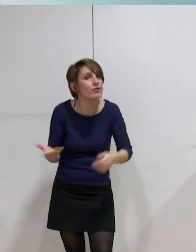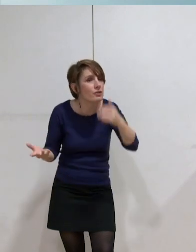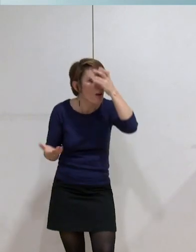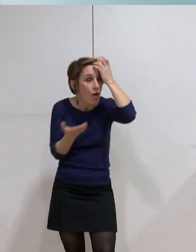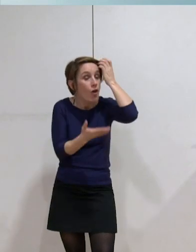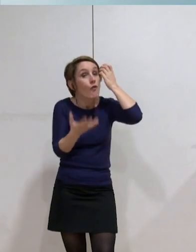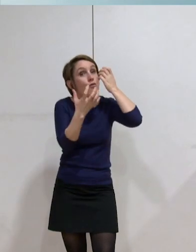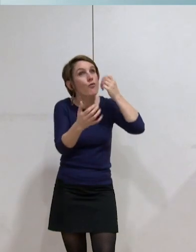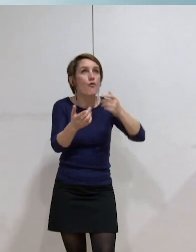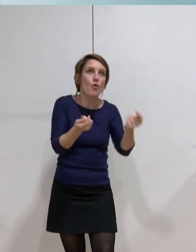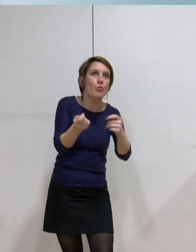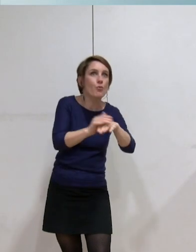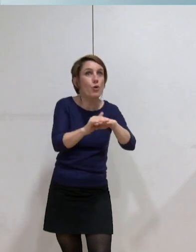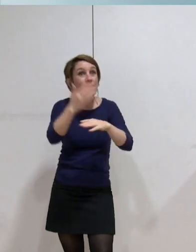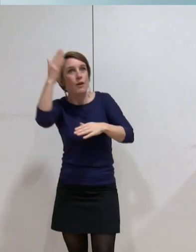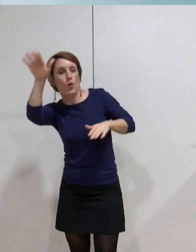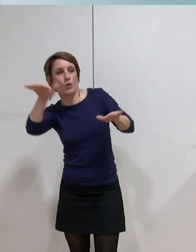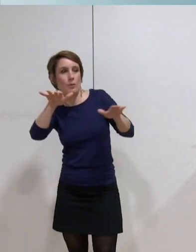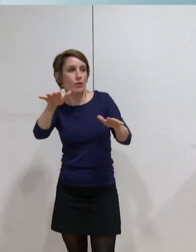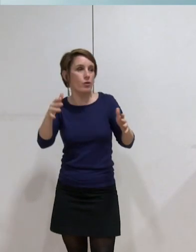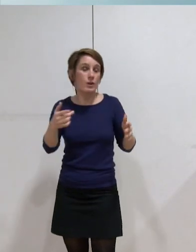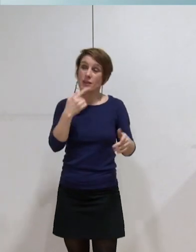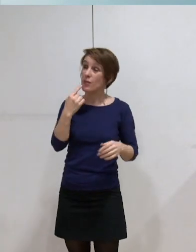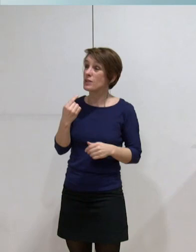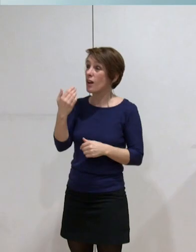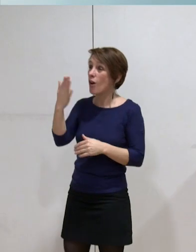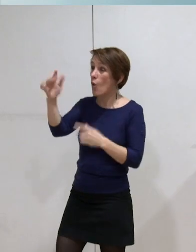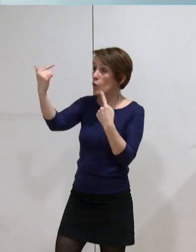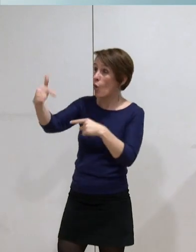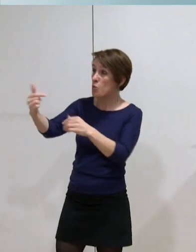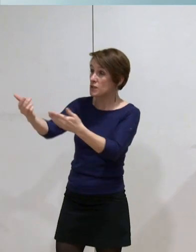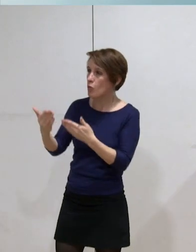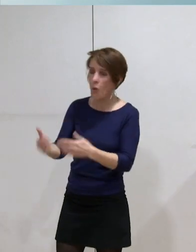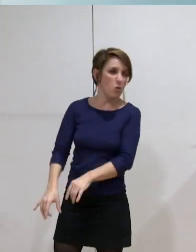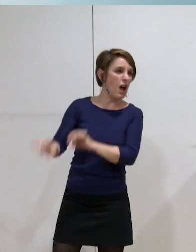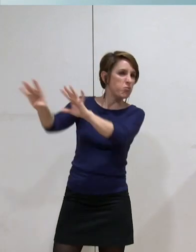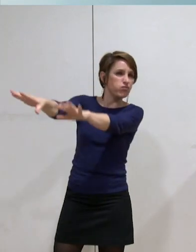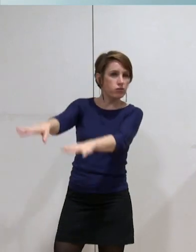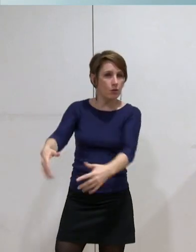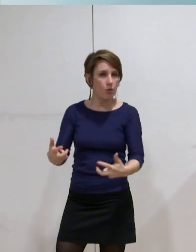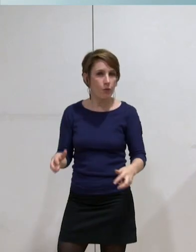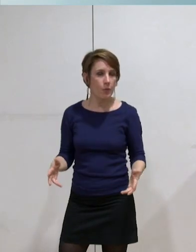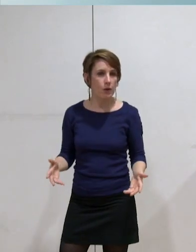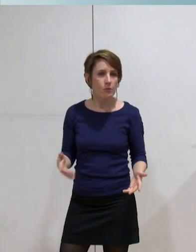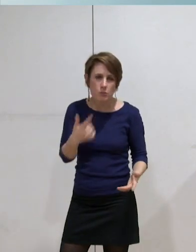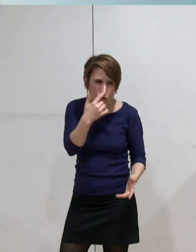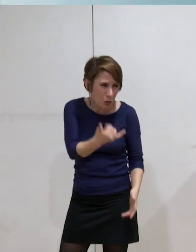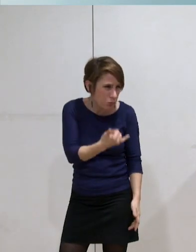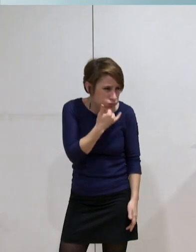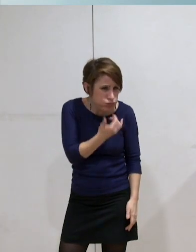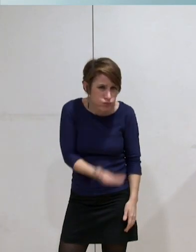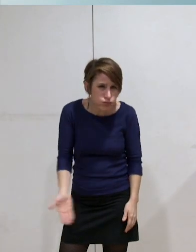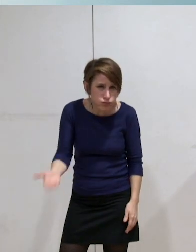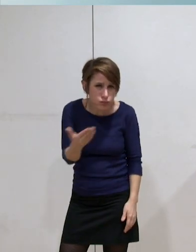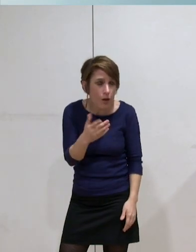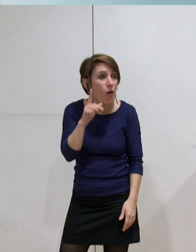voulaient faire la politique autrement ça vient des autres donc il faut trouver un moyen le rejeter c'est une erreur de fond je vais vous dire pourquoi parce que là au